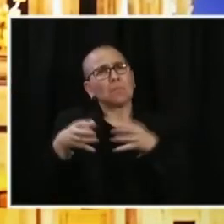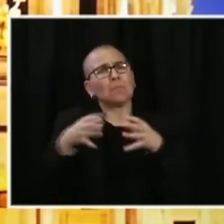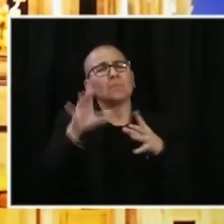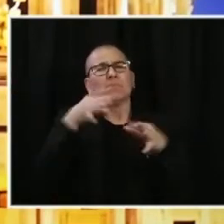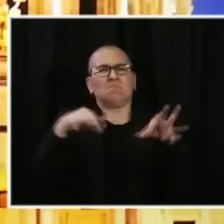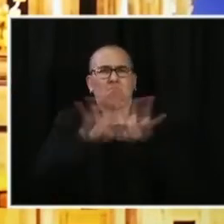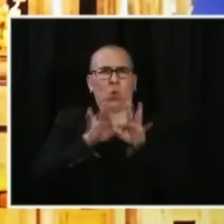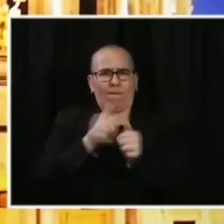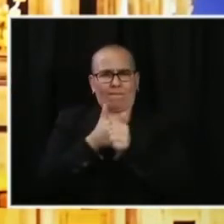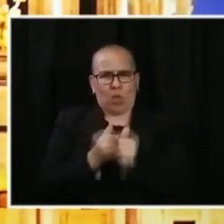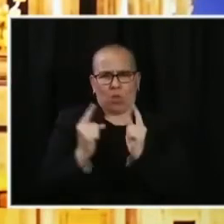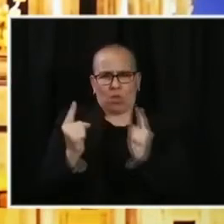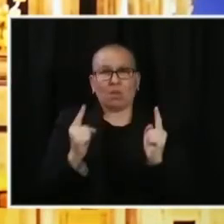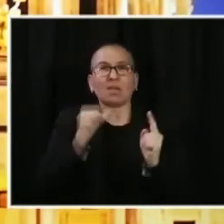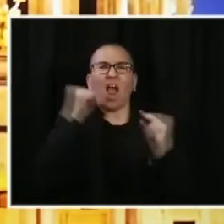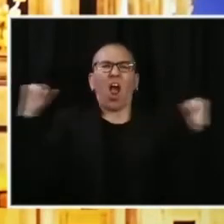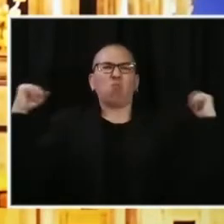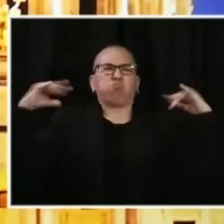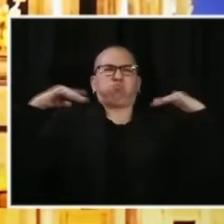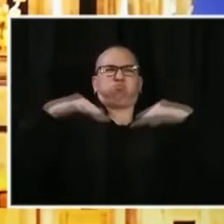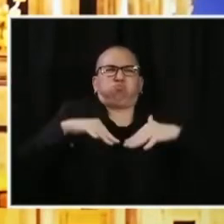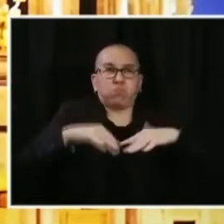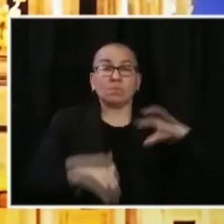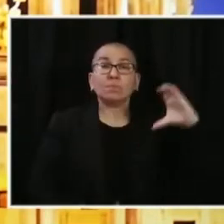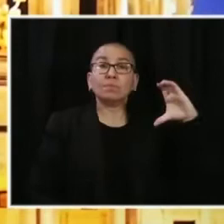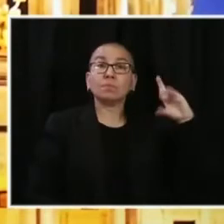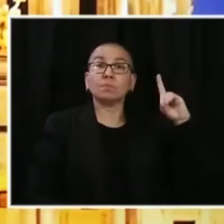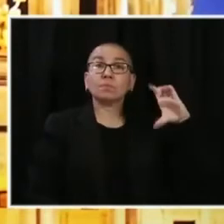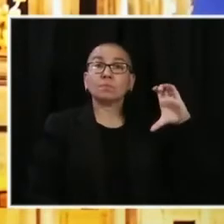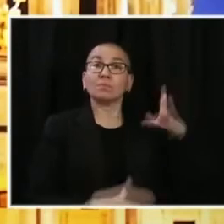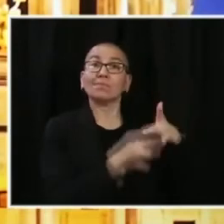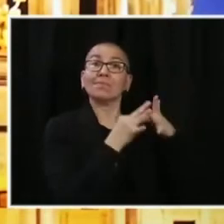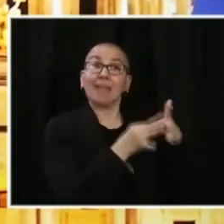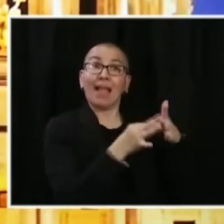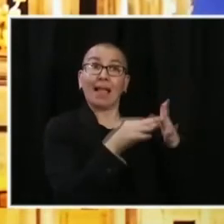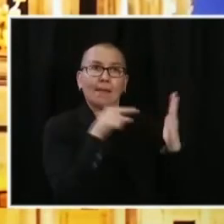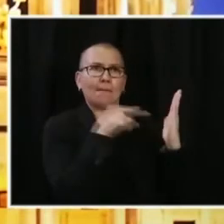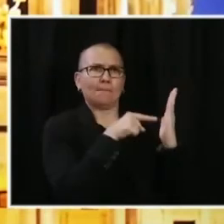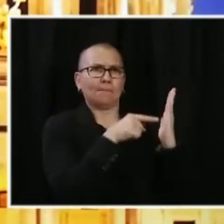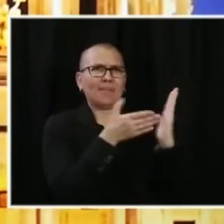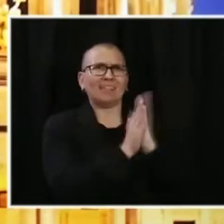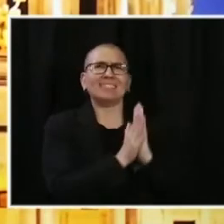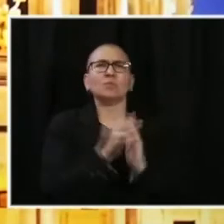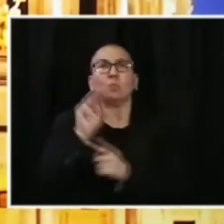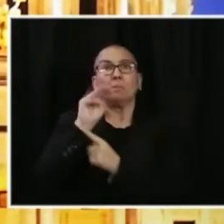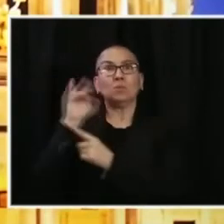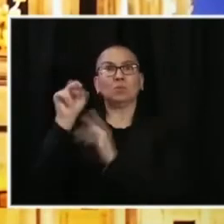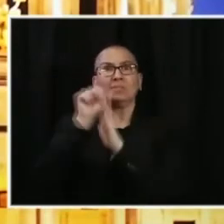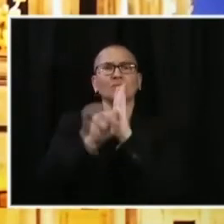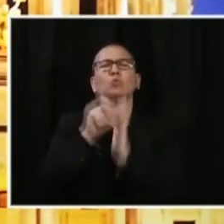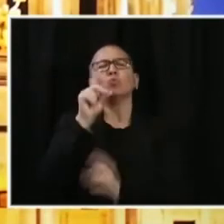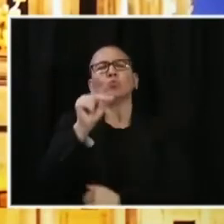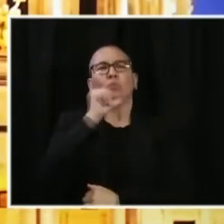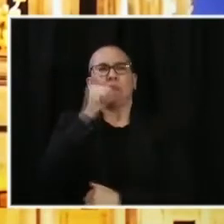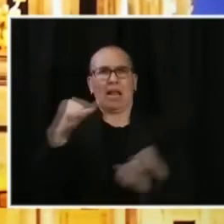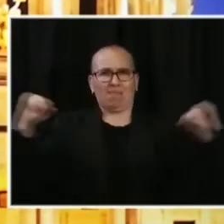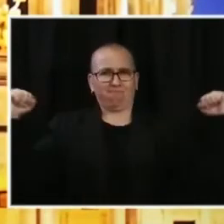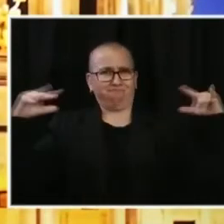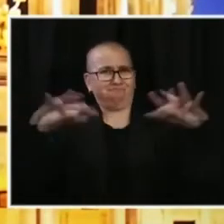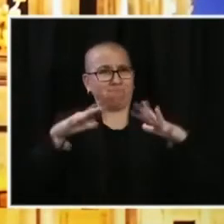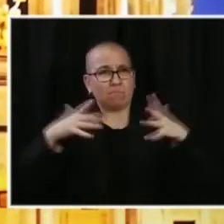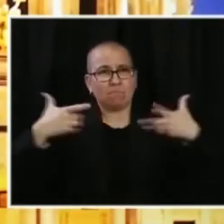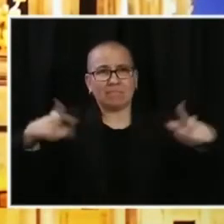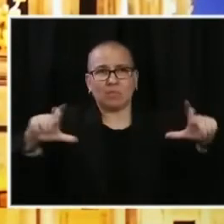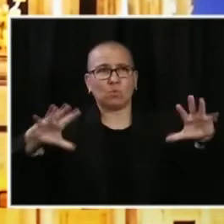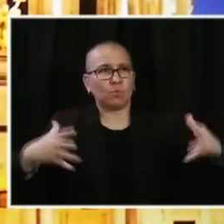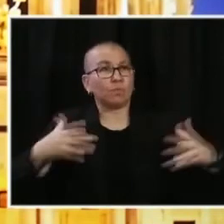kể tàu đồn đó phu như thế chế này ấy chơi cha cổ lên này nhớ hai cái tăng thọ chỗ này nhớ hôm nay sao ta nói chỉ sau là một sĩ sau